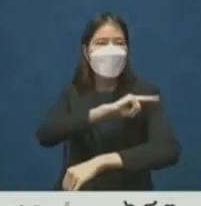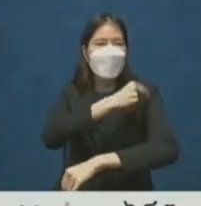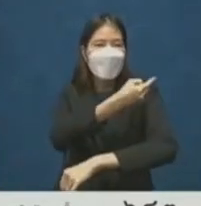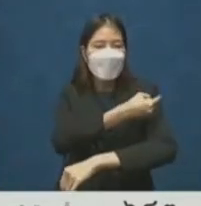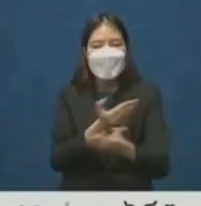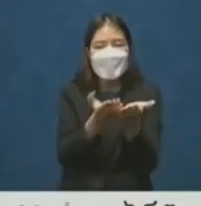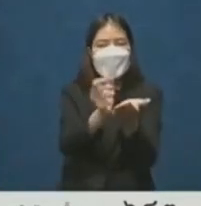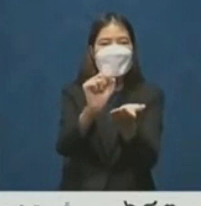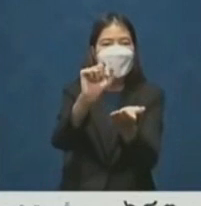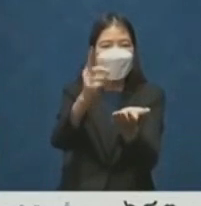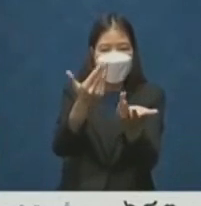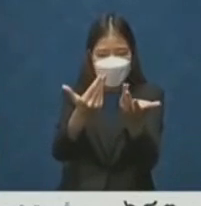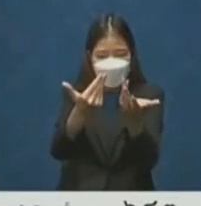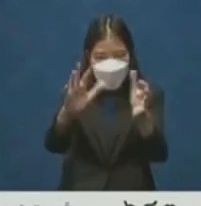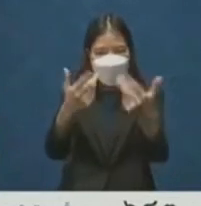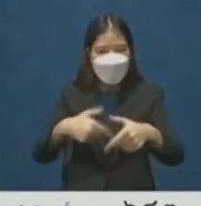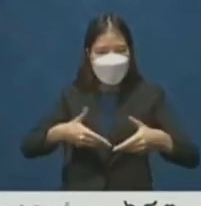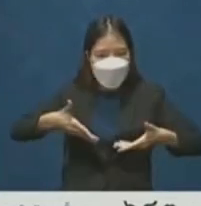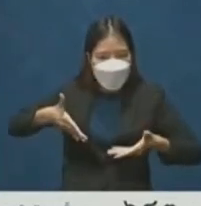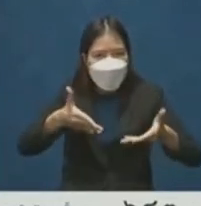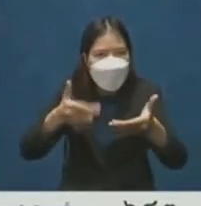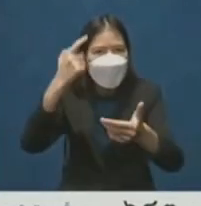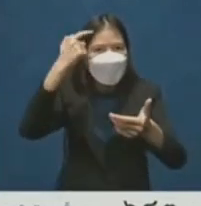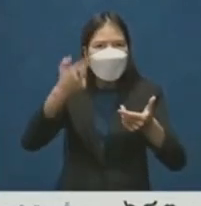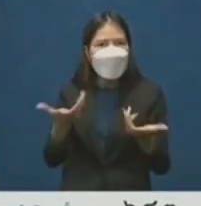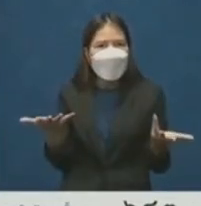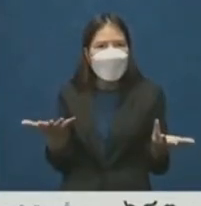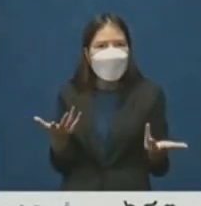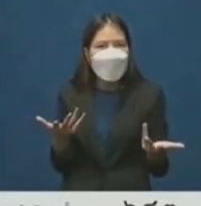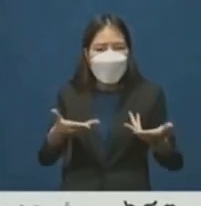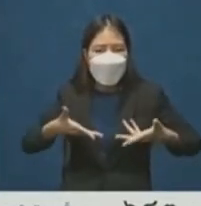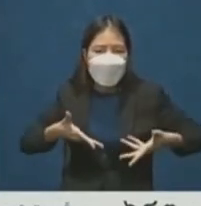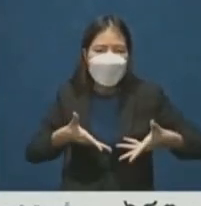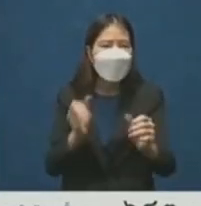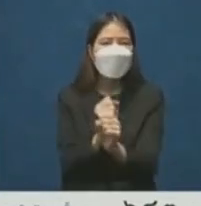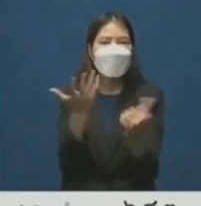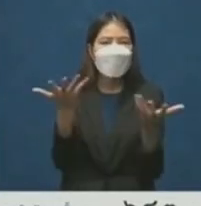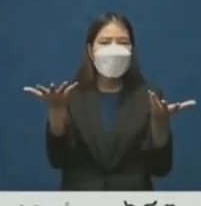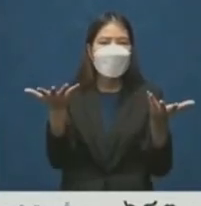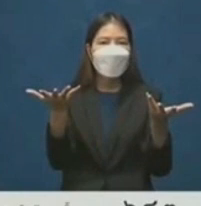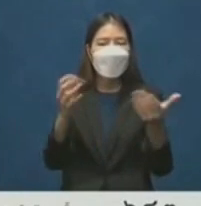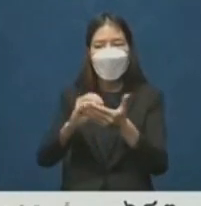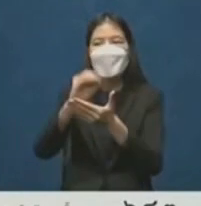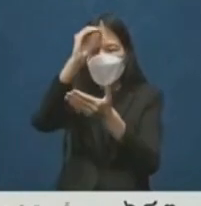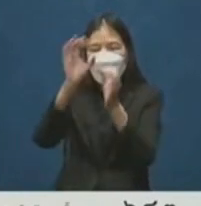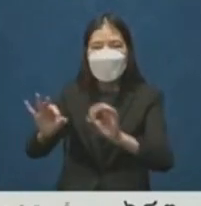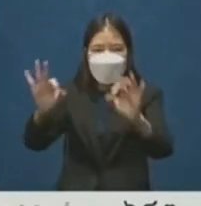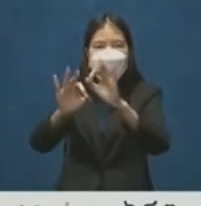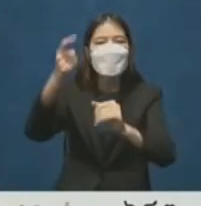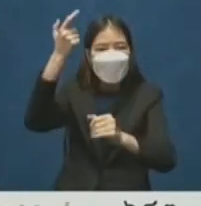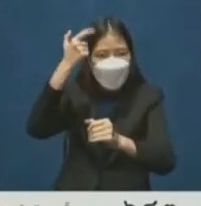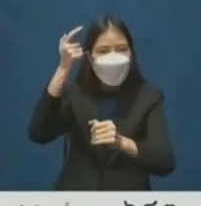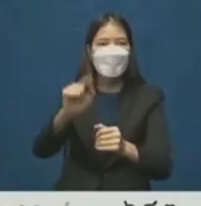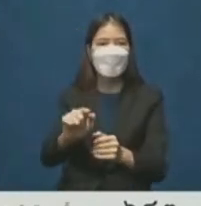กียรกายนี่ไปโรงพยาบาลศิริราชถ้าเราไม่มีความเส้นทางเราจะไปยังไงการศึกษาเหมือนกันต้องมีความจ